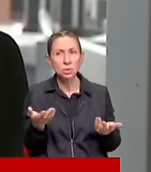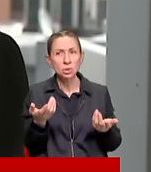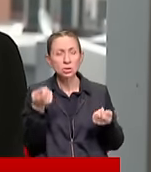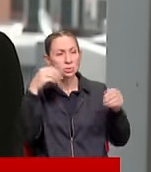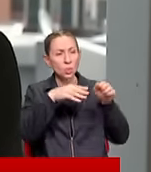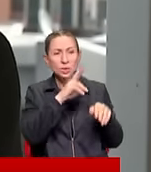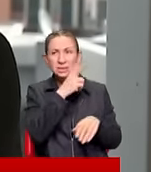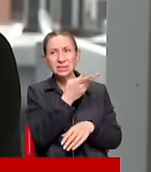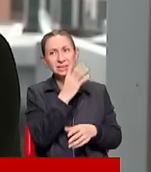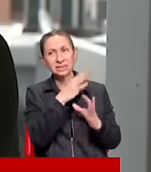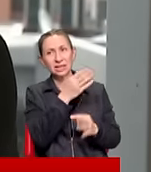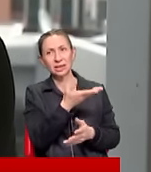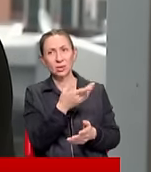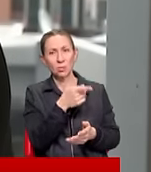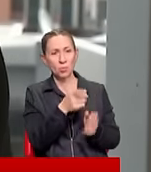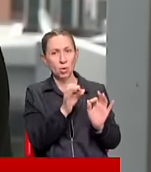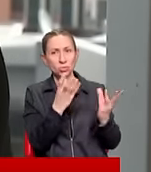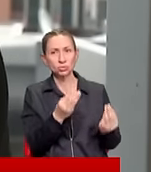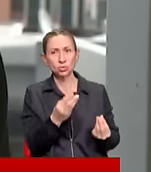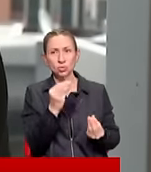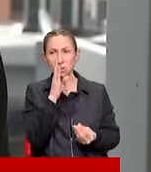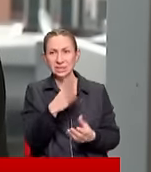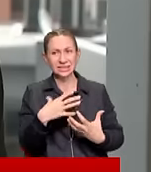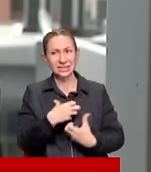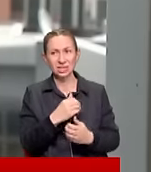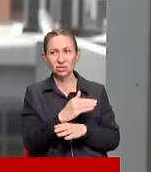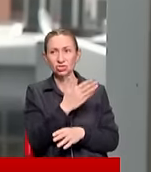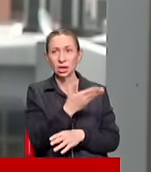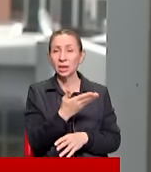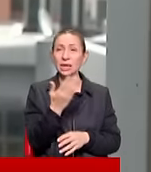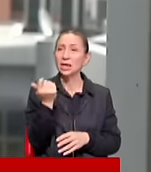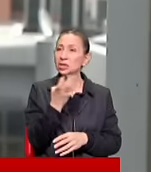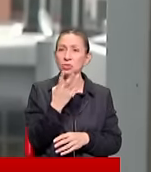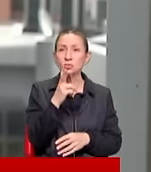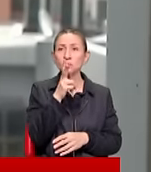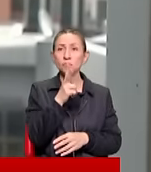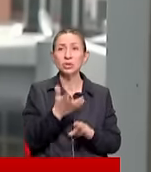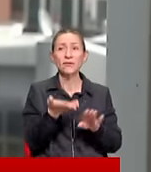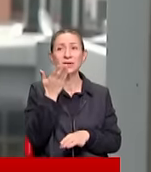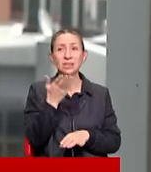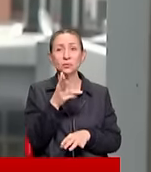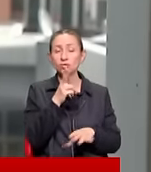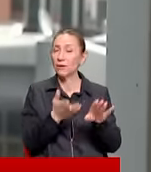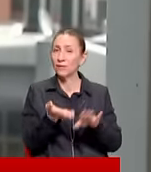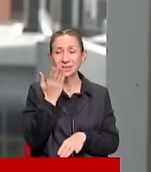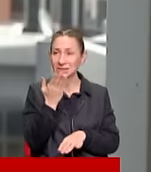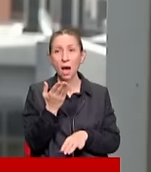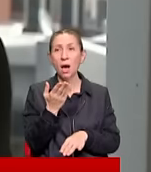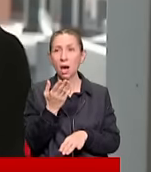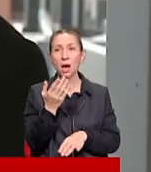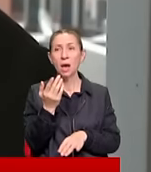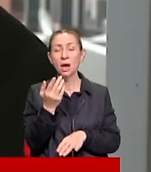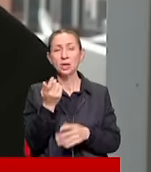yazık o insanlara da yani bu noktada çok ciddi sıkıntılar oluşuyor. Ne kadar oluşuyor. Kişiden söz ediyorsunuz 300'ün ya onlar üzerinden, ne olacak? 300'ün üzerinde bir